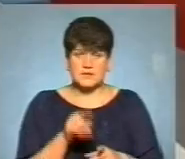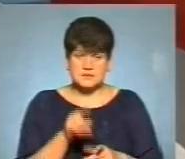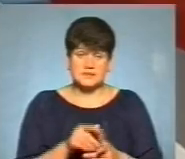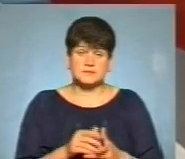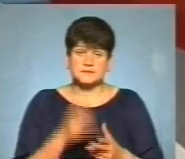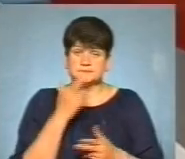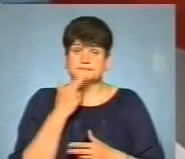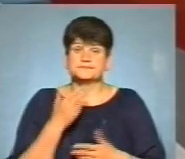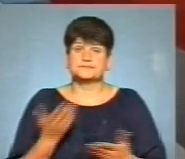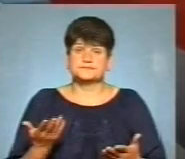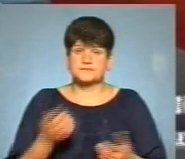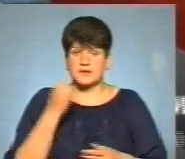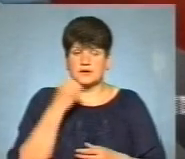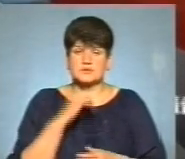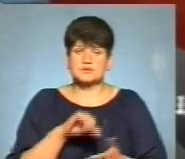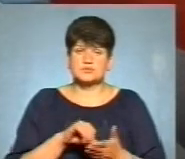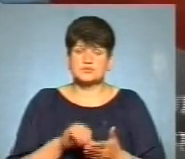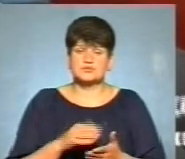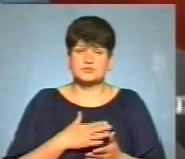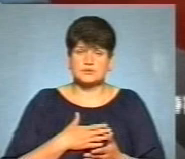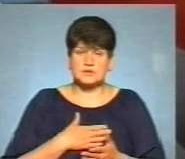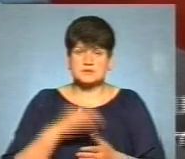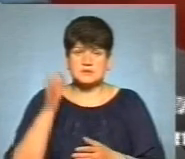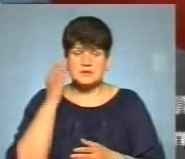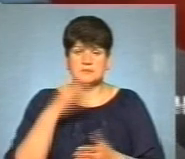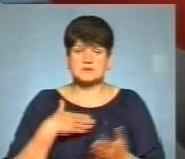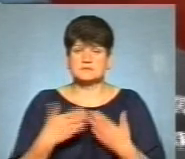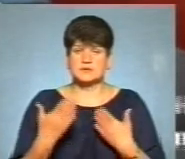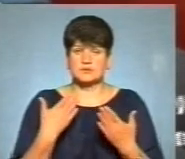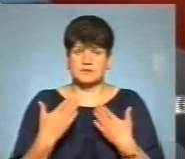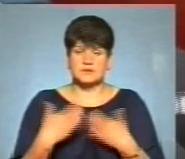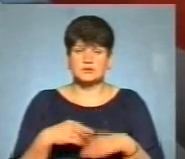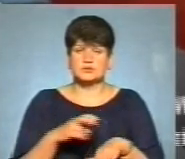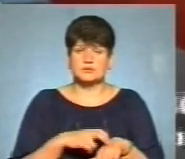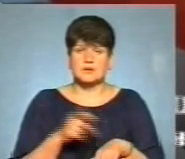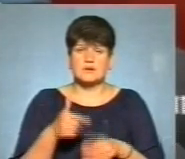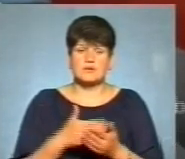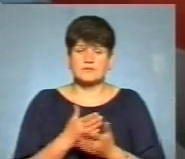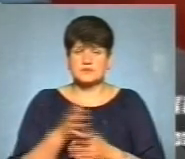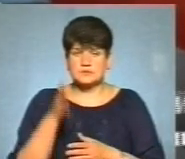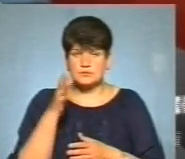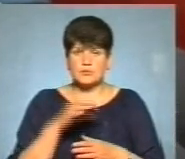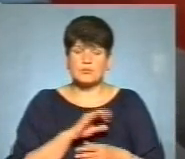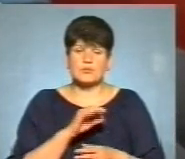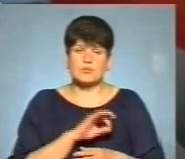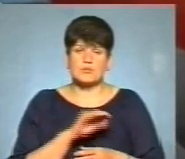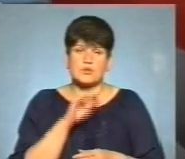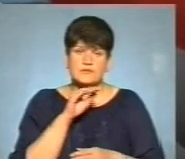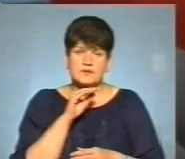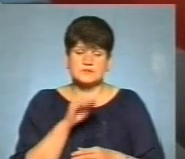миритися. Отже, дякую вам за участь у нашому ефірі. Нагадаю, що ми спілкувалися з доктором географічних наук, професором Тернопільського